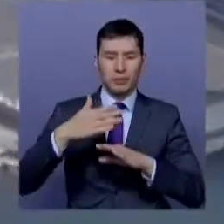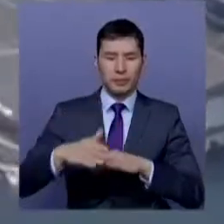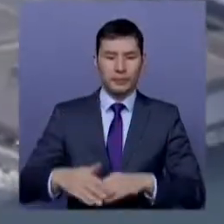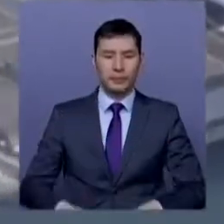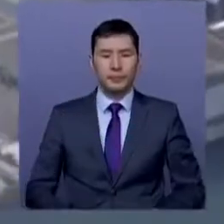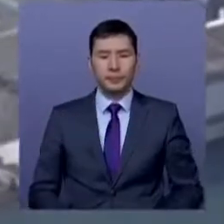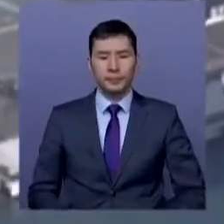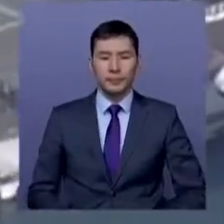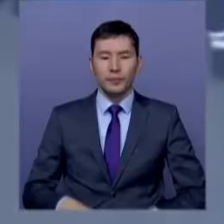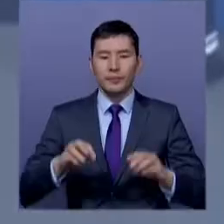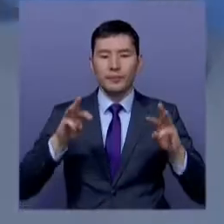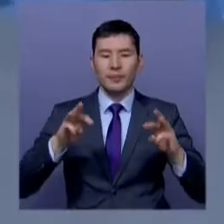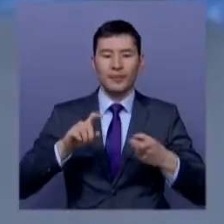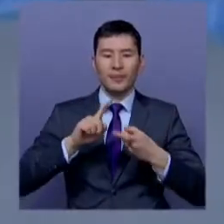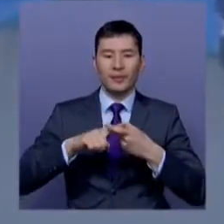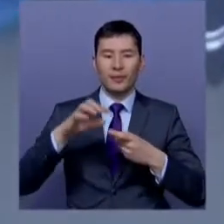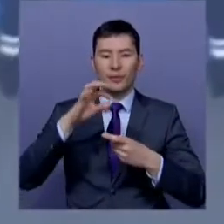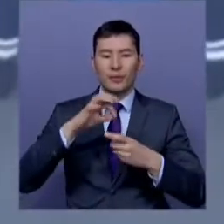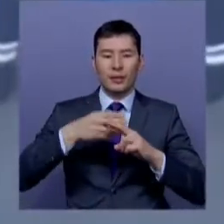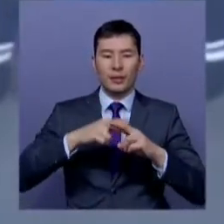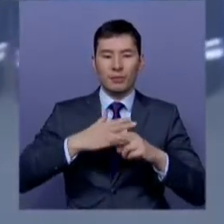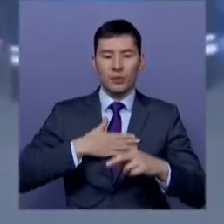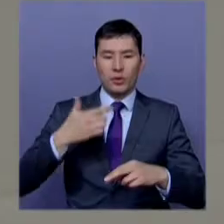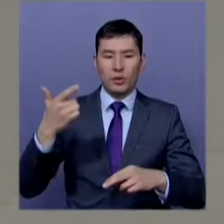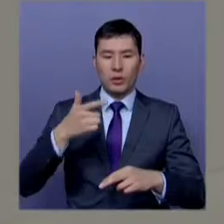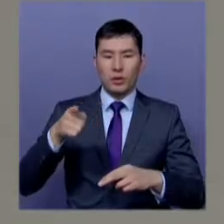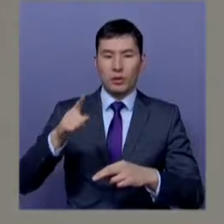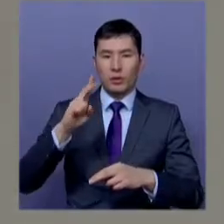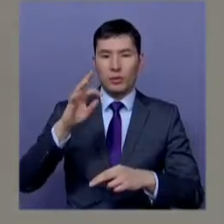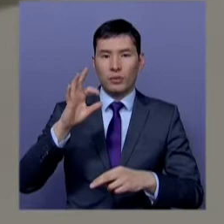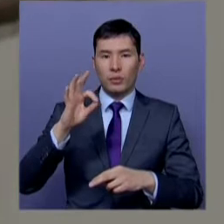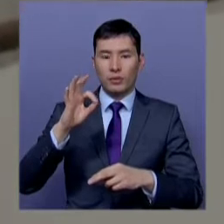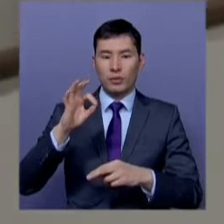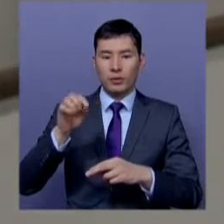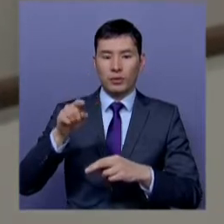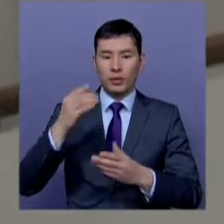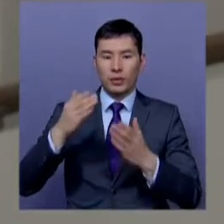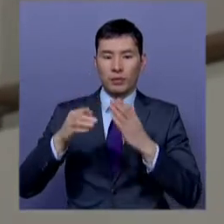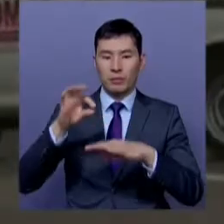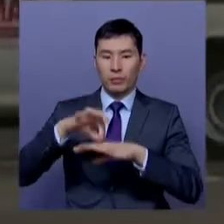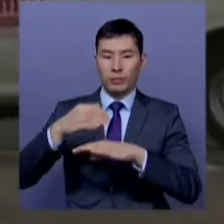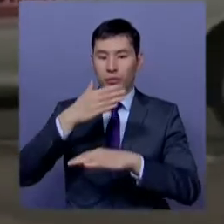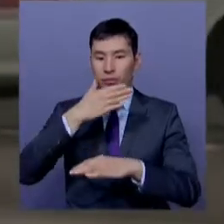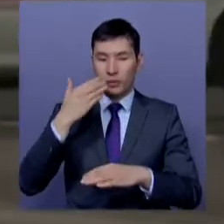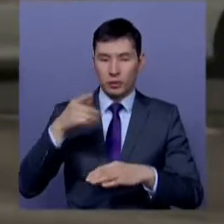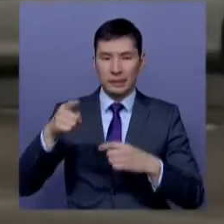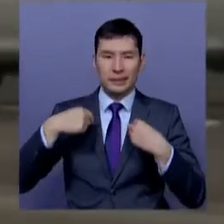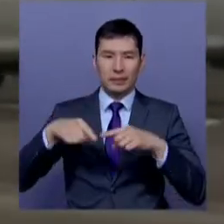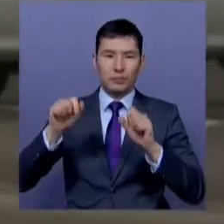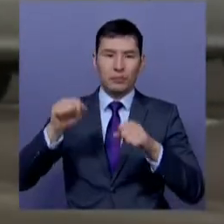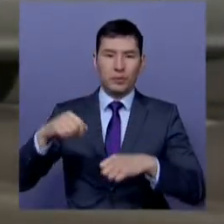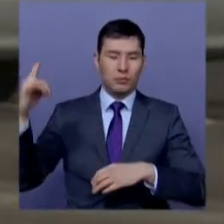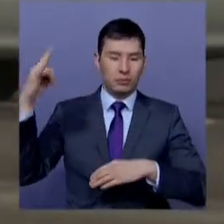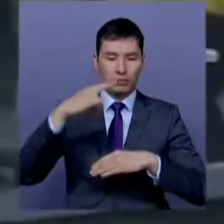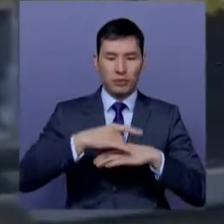Сыртқы істер министрлігінің ресми өкілі біздің азаматтардан коронавирус табылмаған жағдайда олар өз жолымен елге қайтатынын жеткізді. Ал Америка Құрама Штаттары лайнер бортындағы